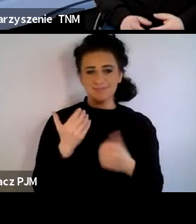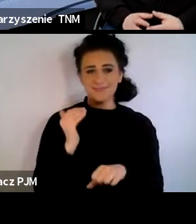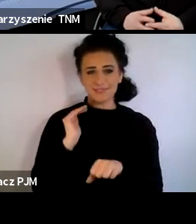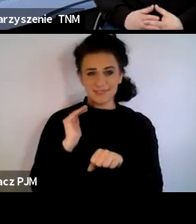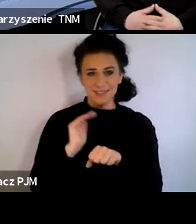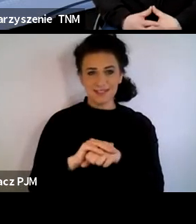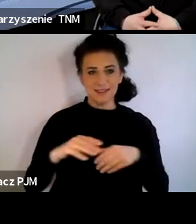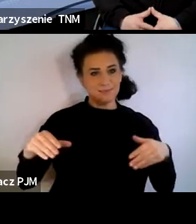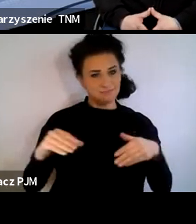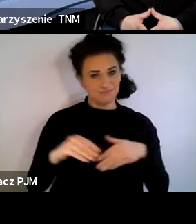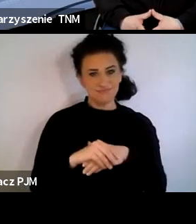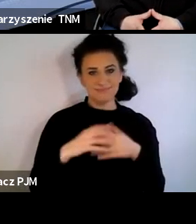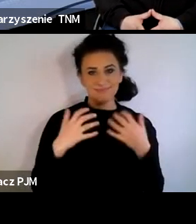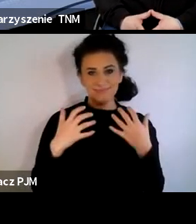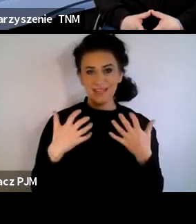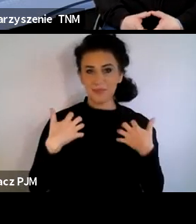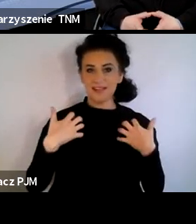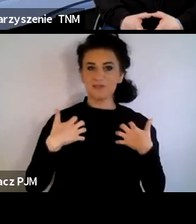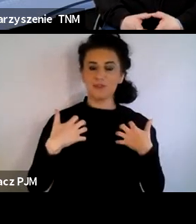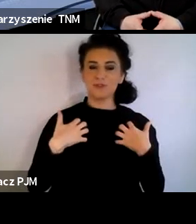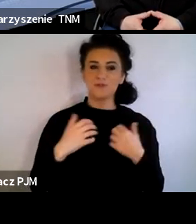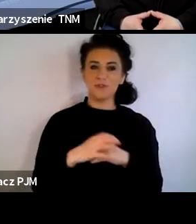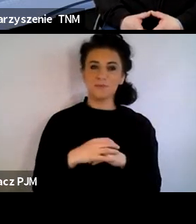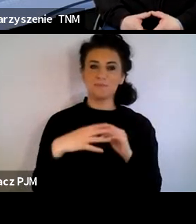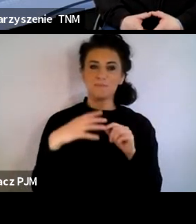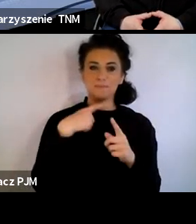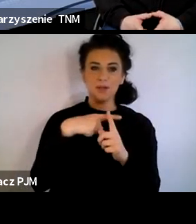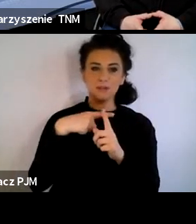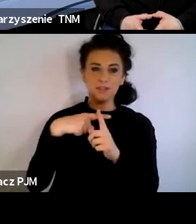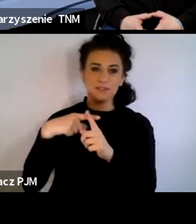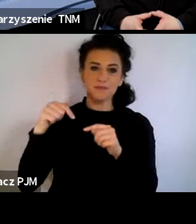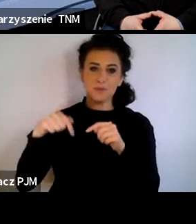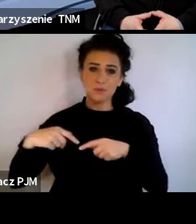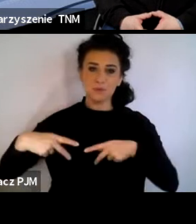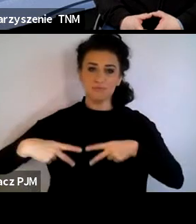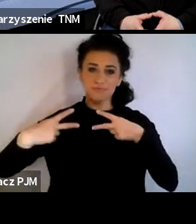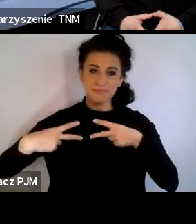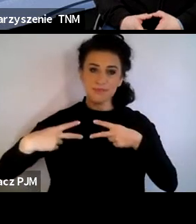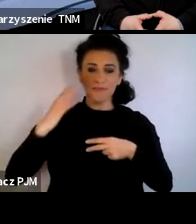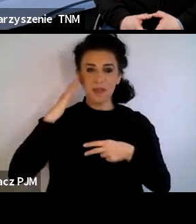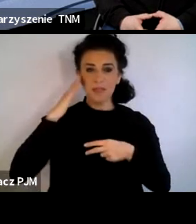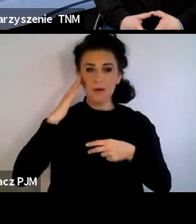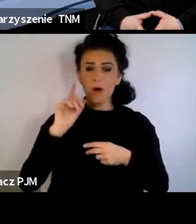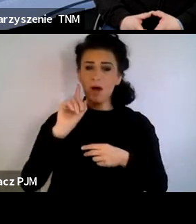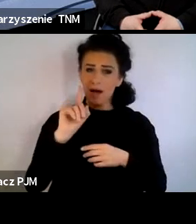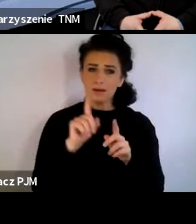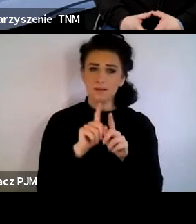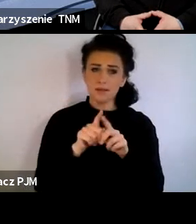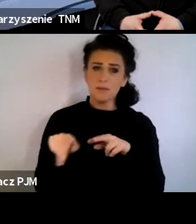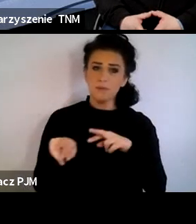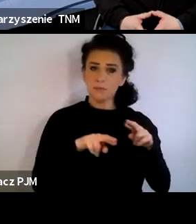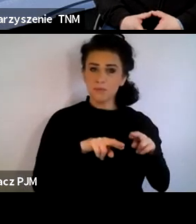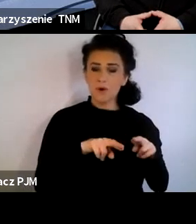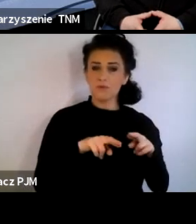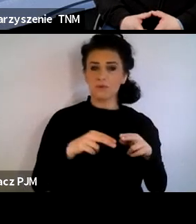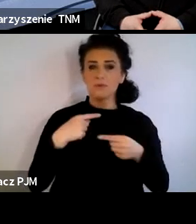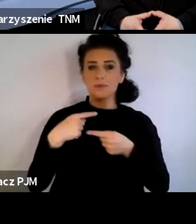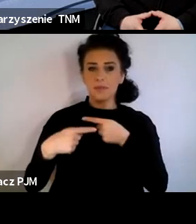forma jest bardzo miła, ma swoje walory, ale niezmiennie będziemy dążyć do tego, żeby jednak wrócić do tradycyjnej